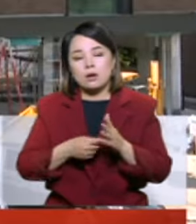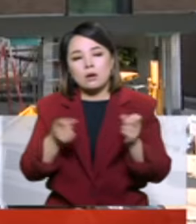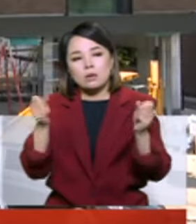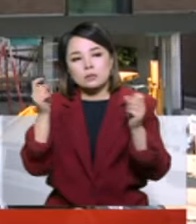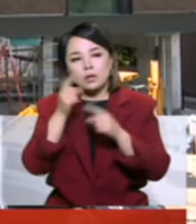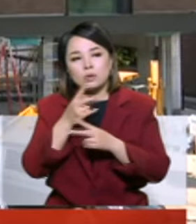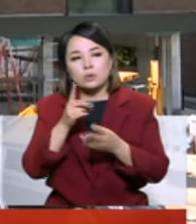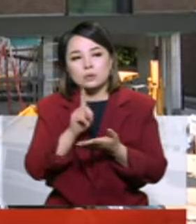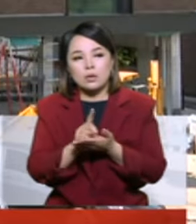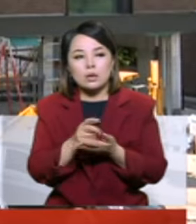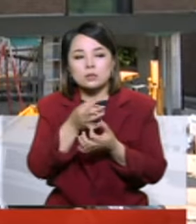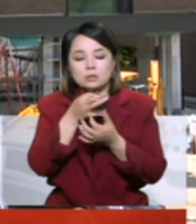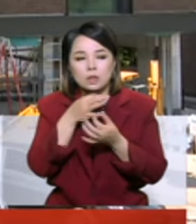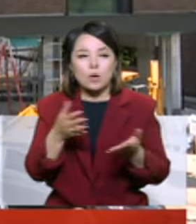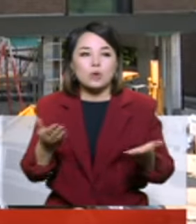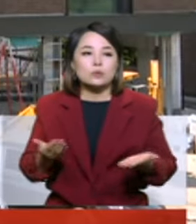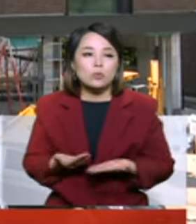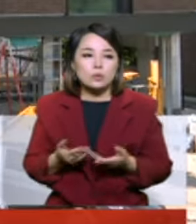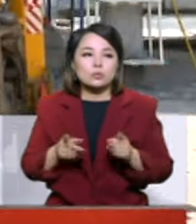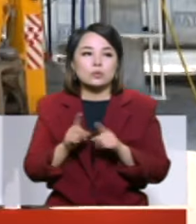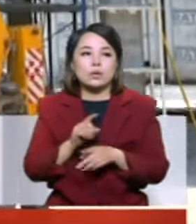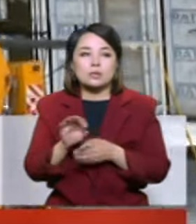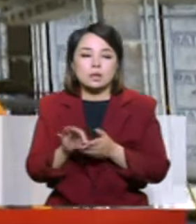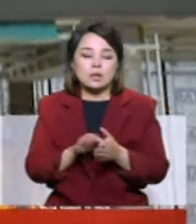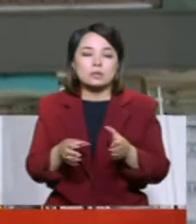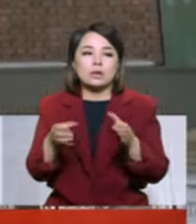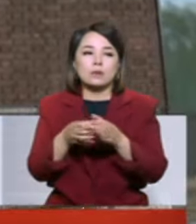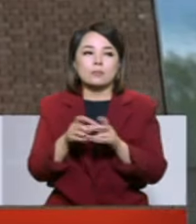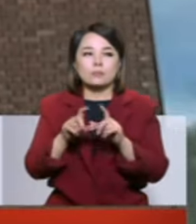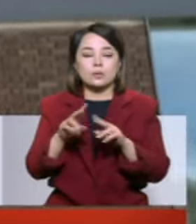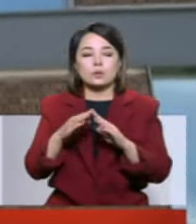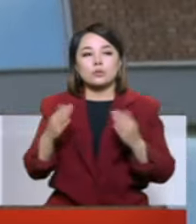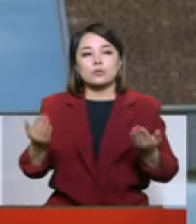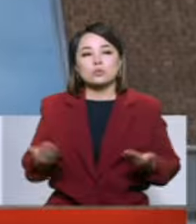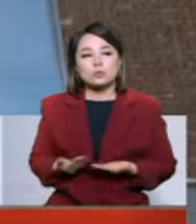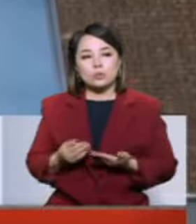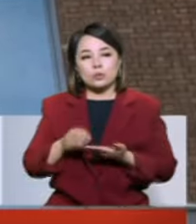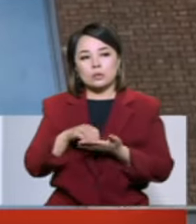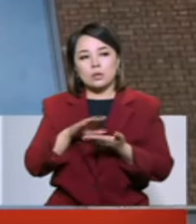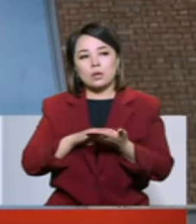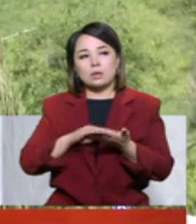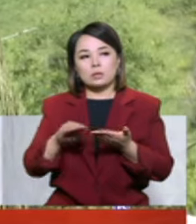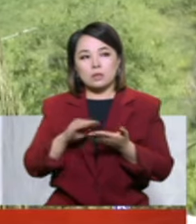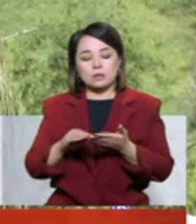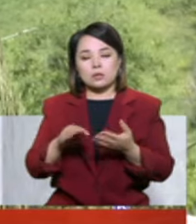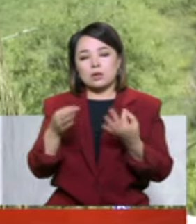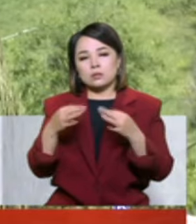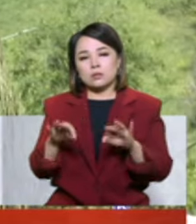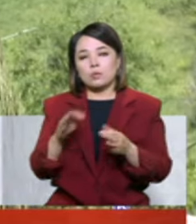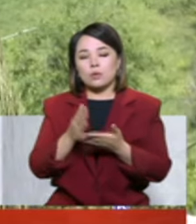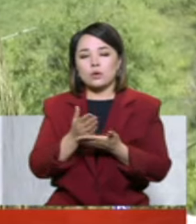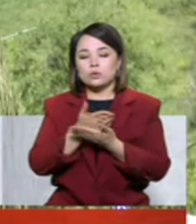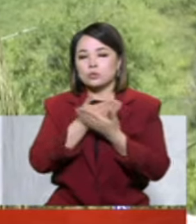жет дейді. Сондай ақ кез келген тұрғын жедел желіге мердігер мекеме мен тұрғын үйдің атауын жазып, жергілікті әкімдіктен